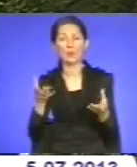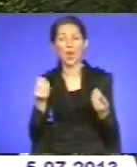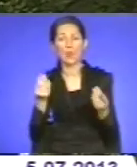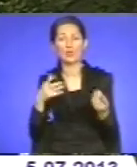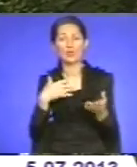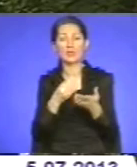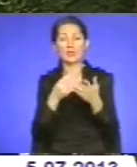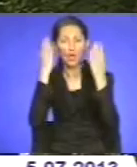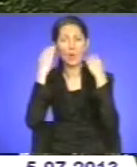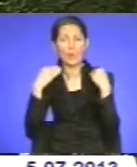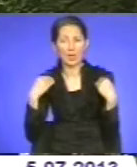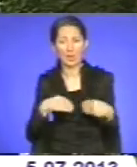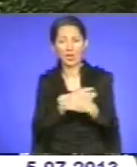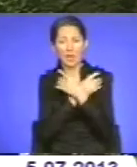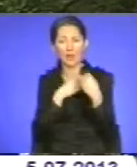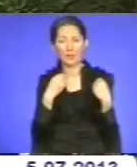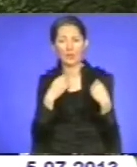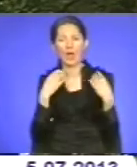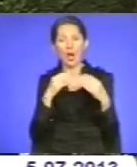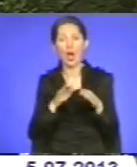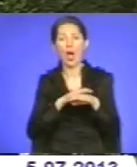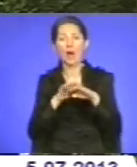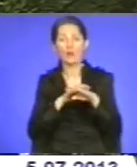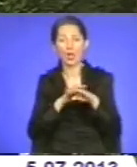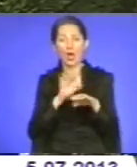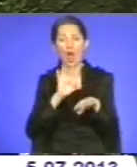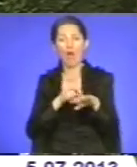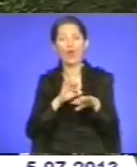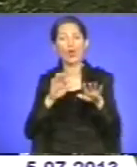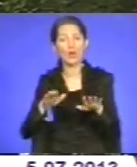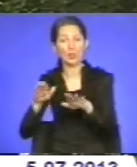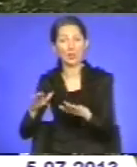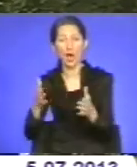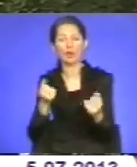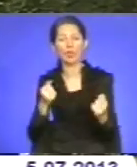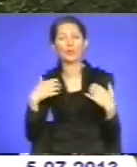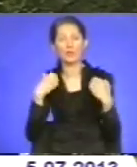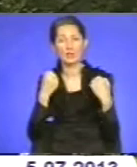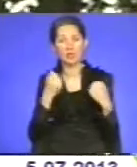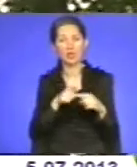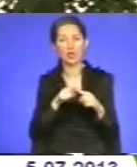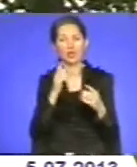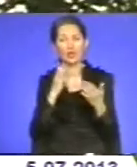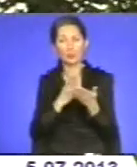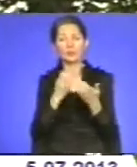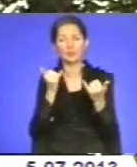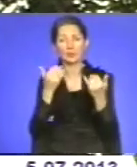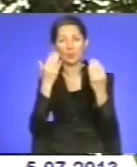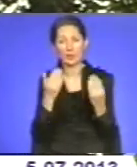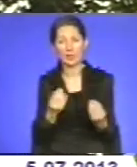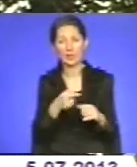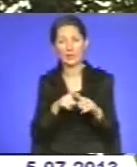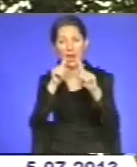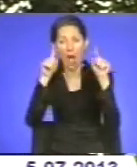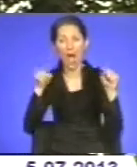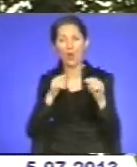платки, обтирали хворі місця і отримували зцілення, що відбувається і по сьогоднішній день. Ця ікона зберігається